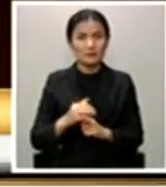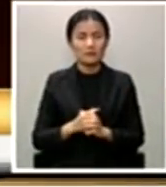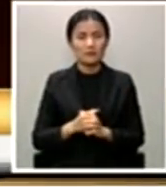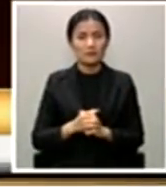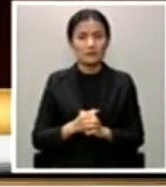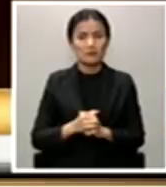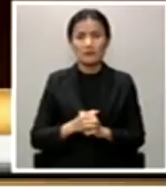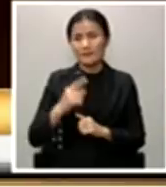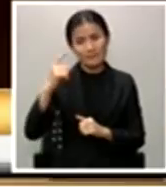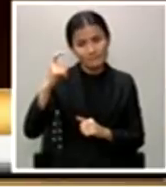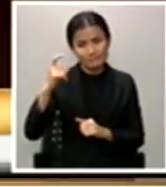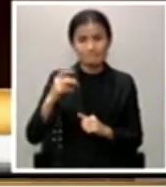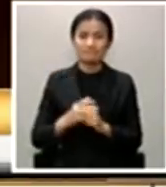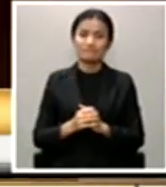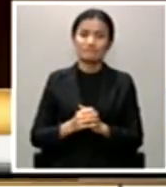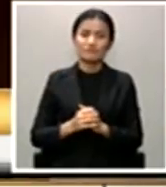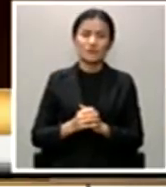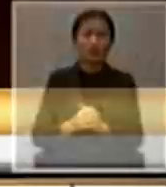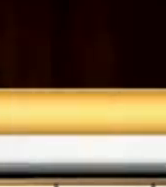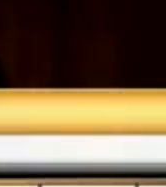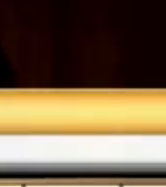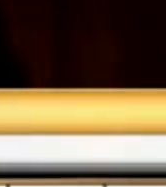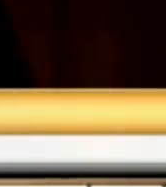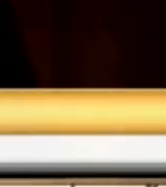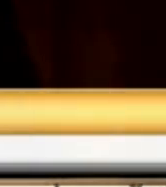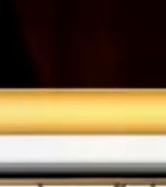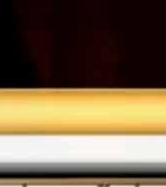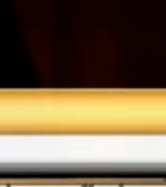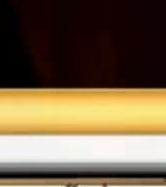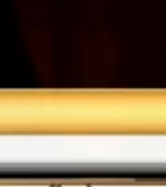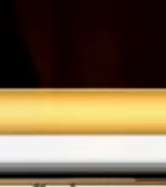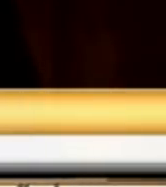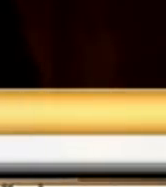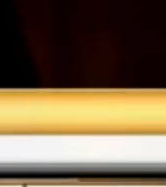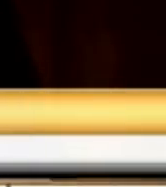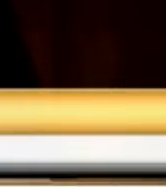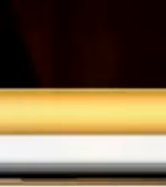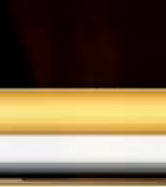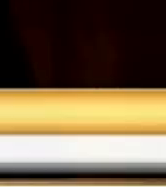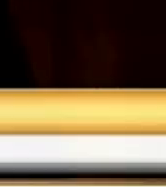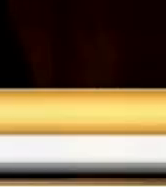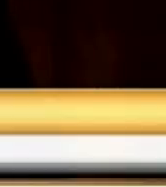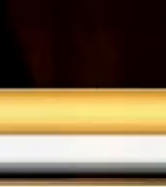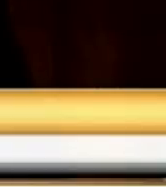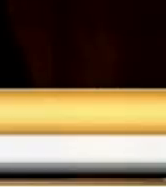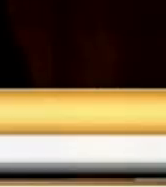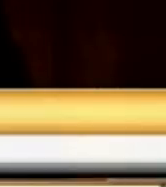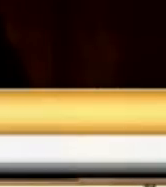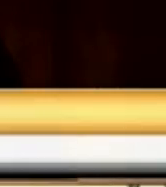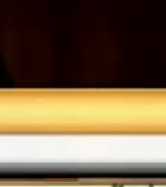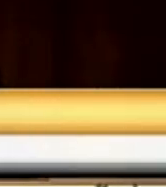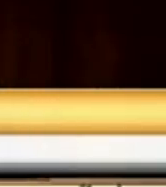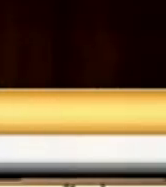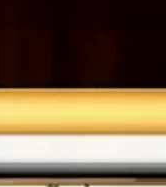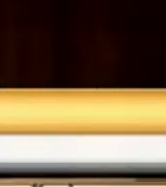ม่เราไม่มีปัญญาเราขาดวิทยาการเราขาดความสามารถฉะนั้นมันก็ต้องดึ